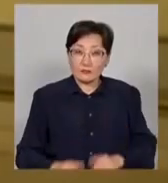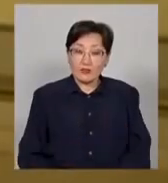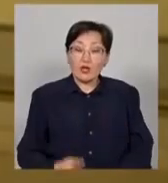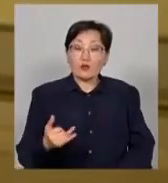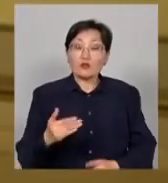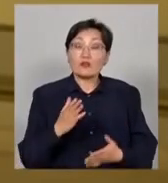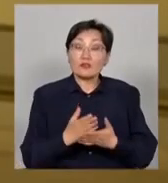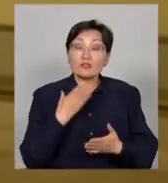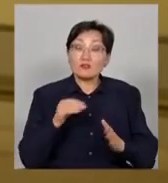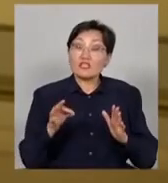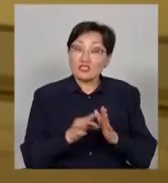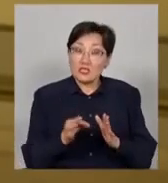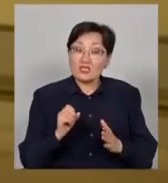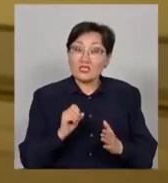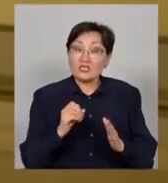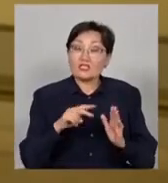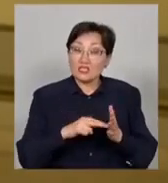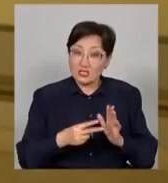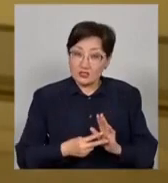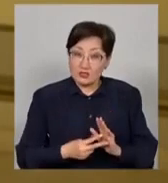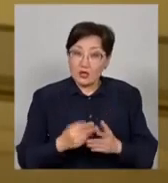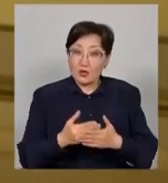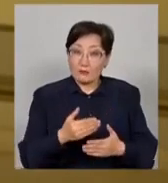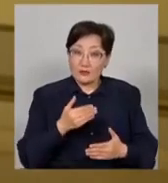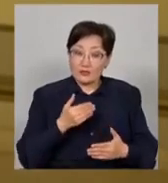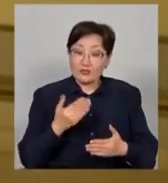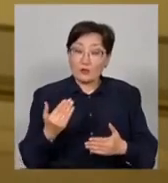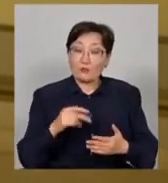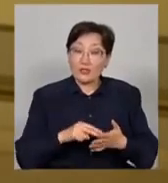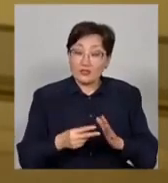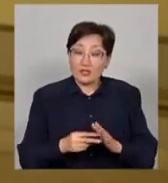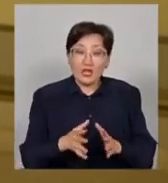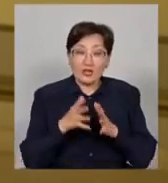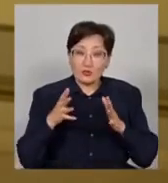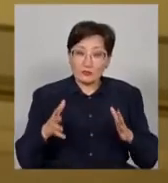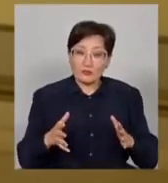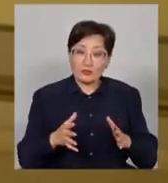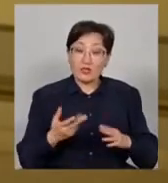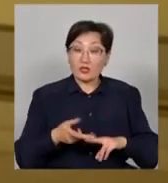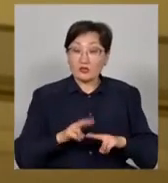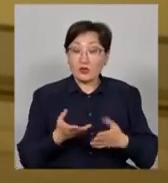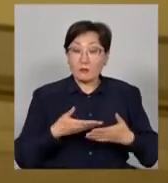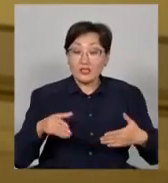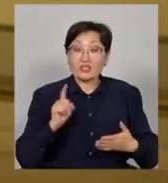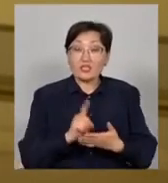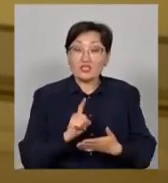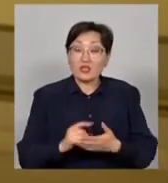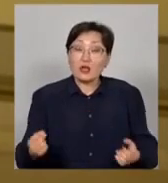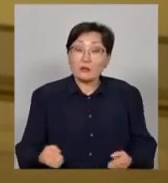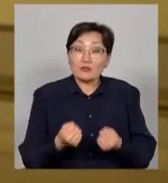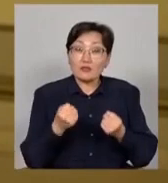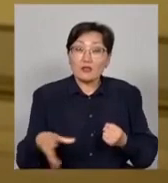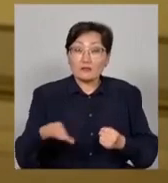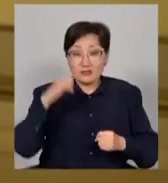свои цели, задачи, перед поставлены у него планы огромные, которые мы должны поддержать